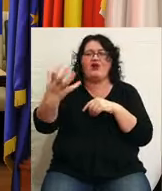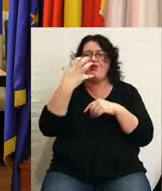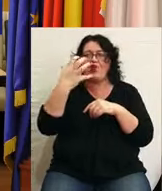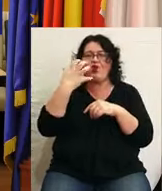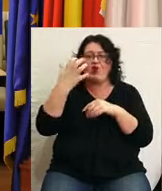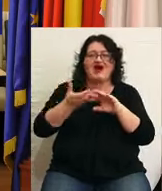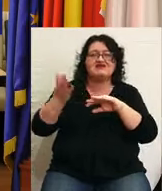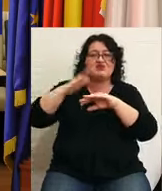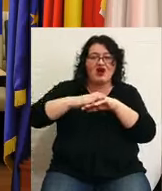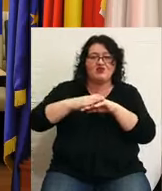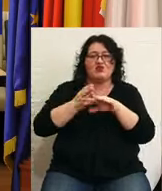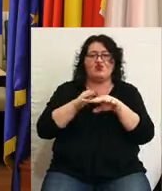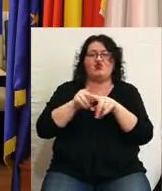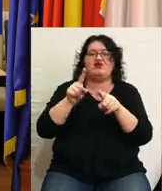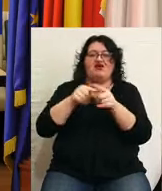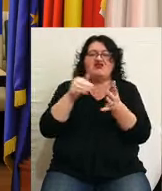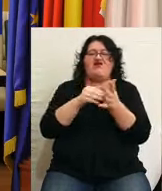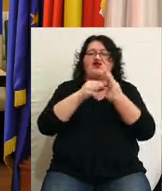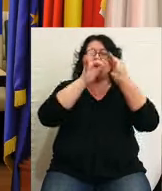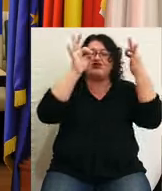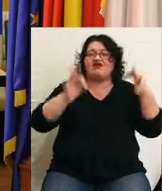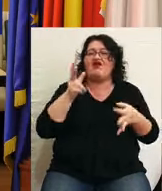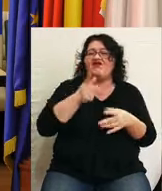care se produc prin arderea cărbunelui.